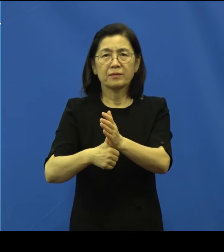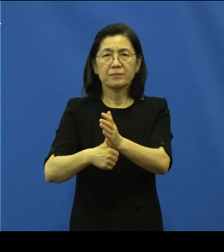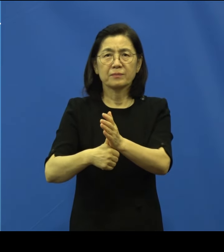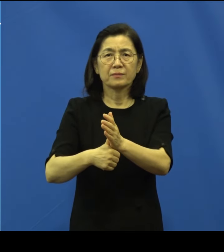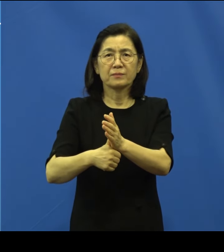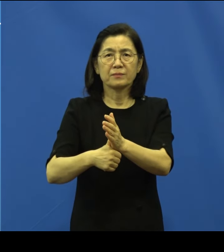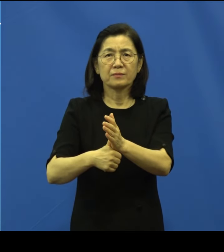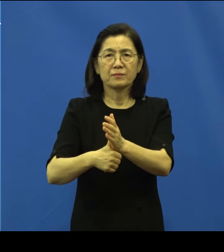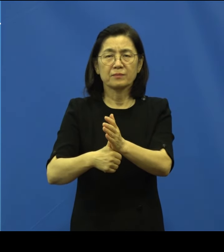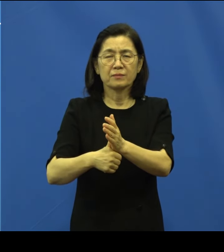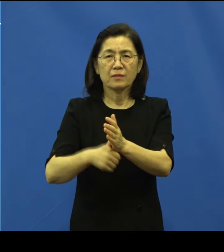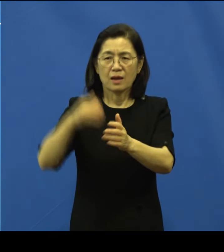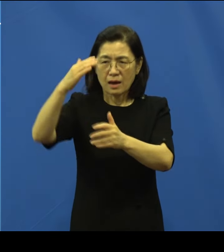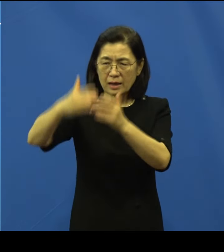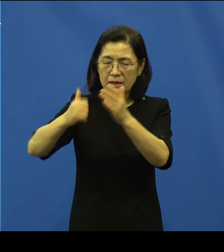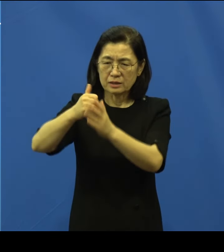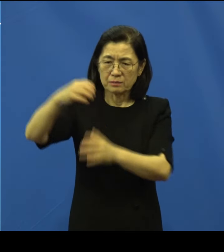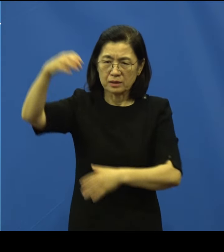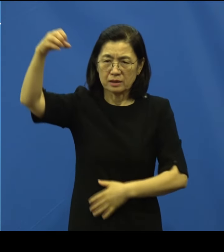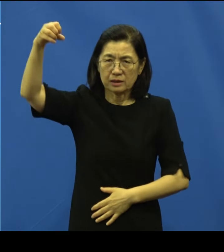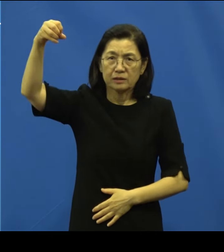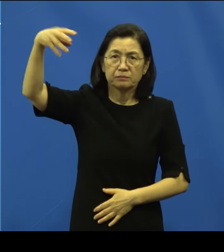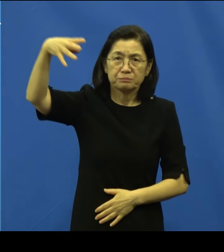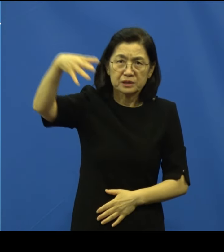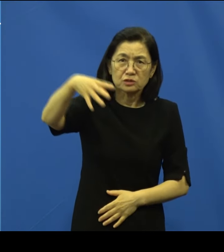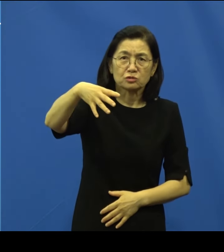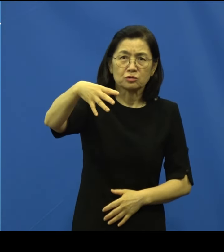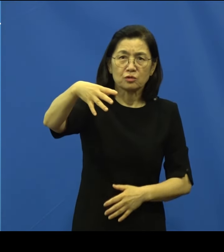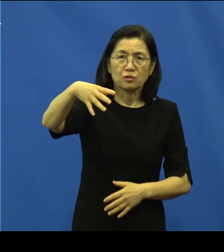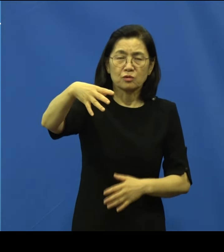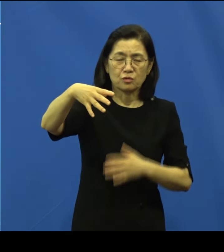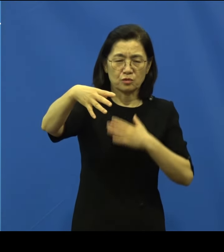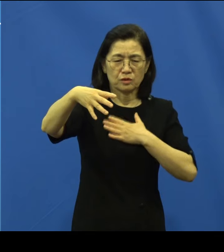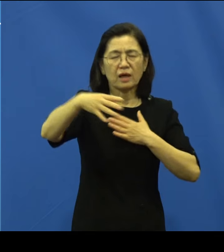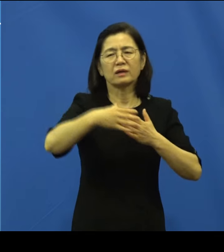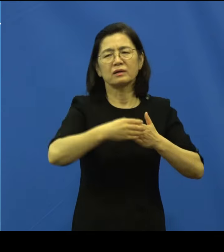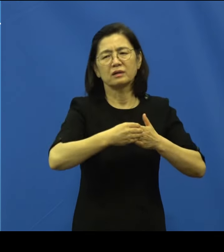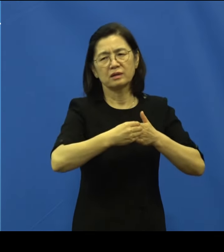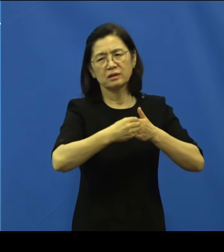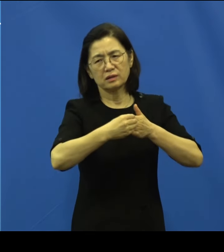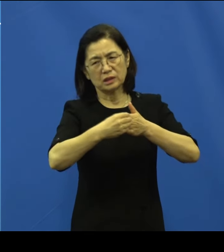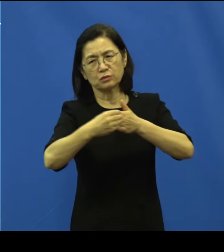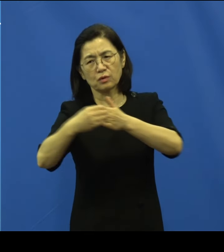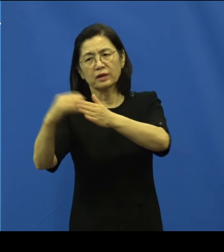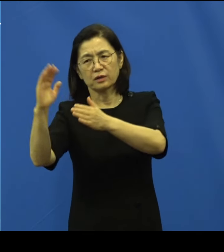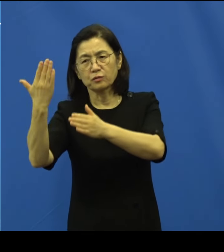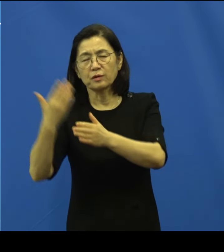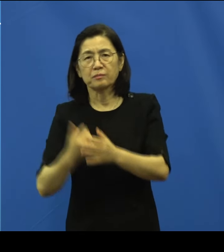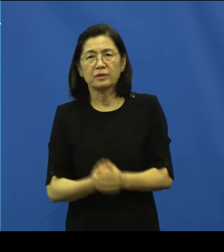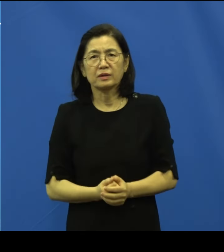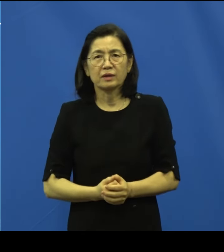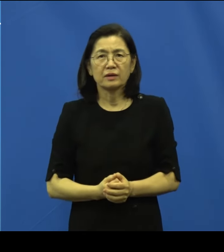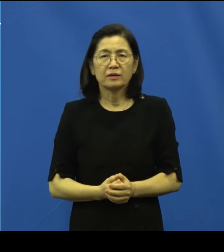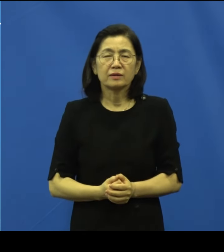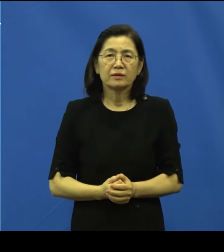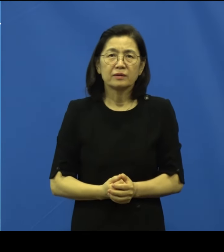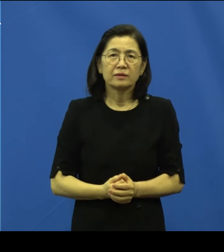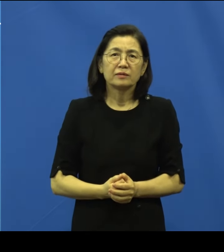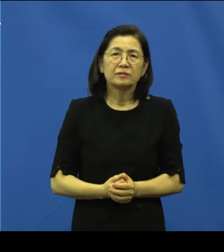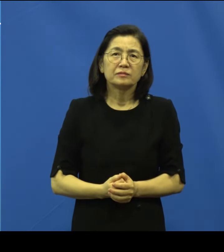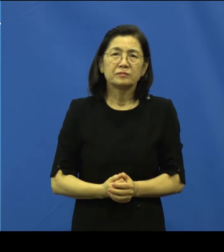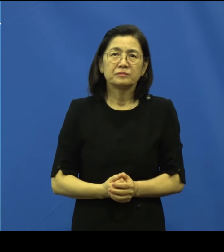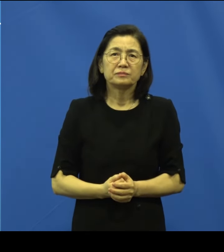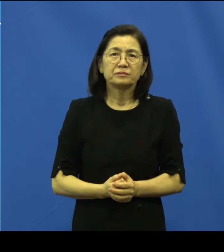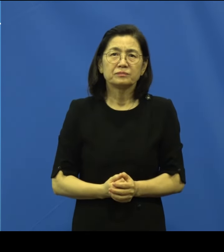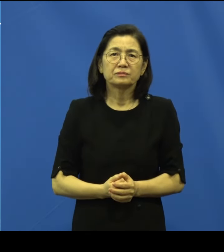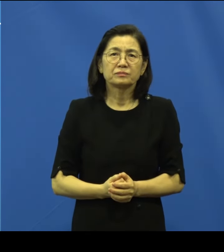하나님의 말씀이 빛으로 그죠? 내 주의 말씀은 내 발의 등이요 내 길이 빛이니이다. 그러니까 다 알려놓았어요, 여러분.